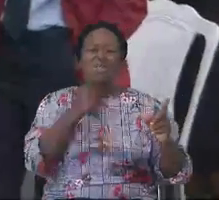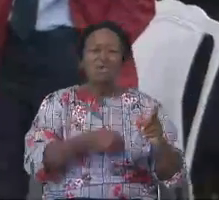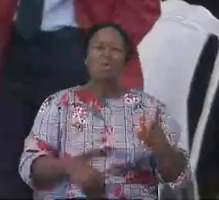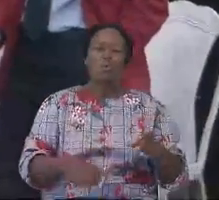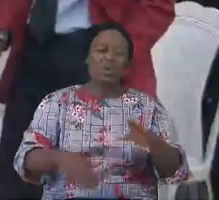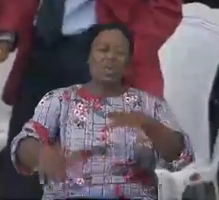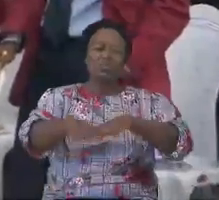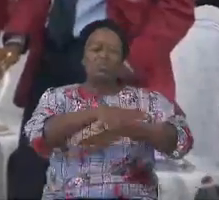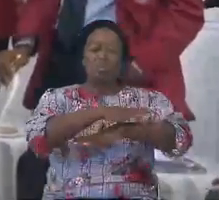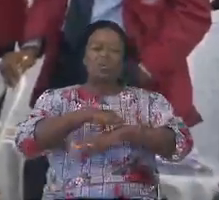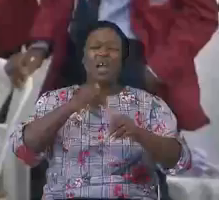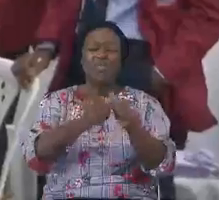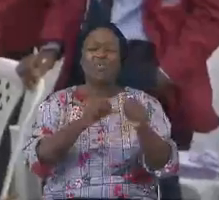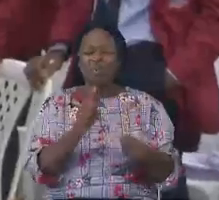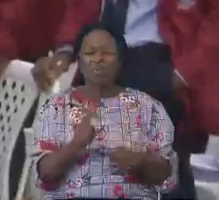de Jésus.